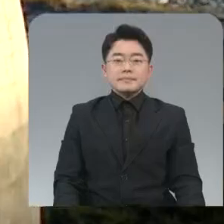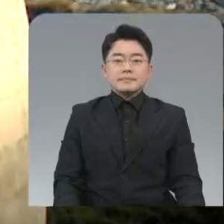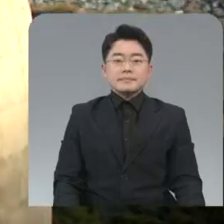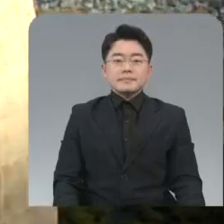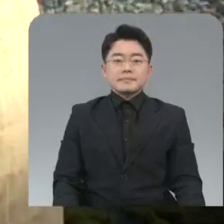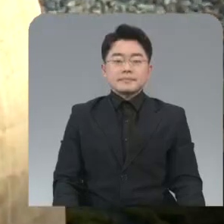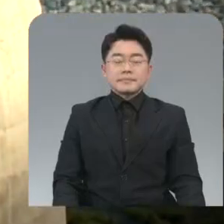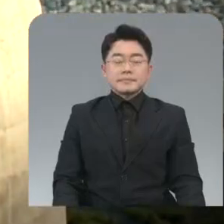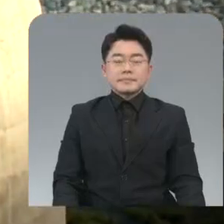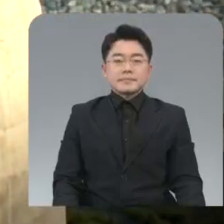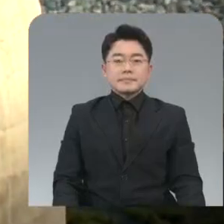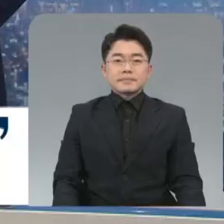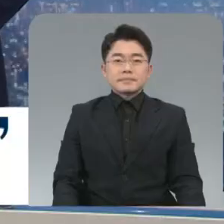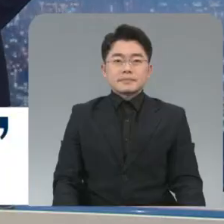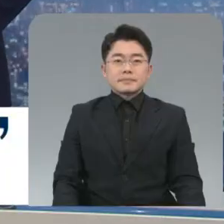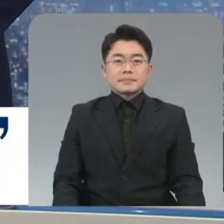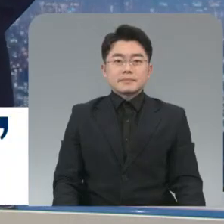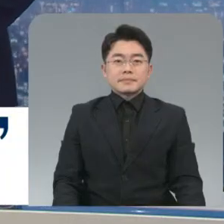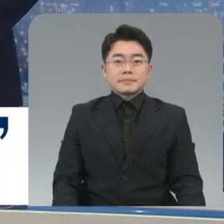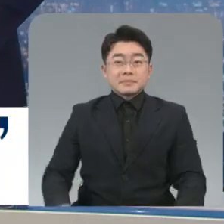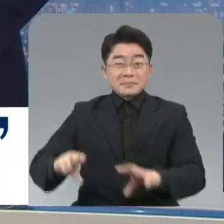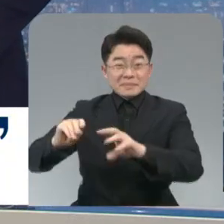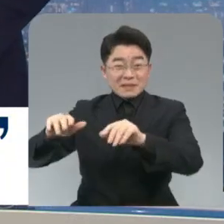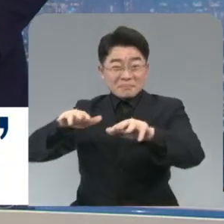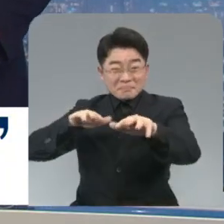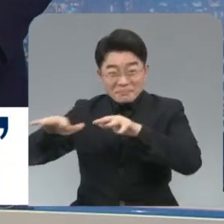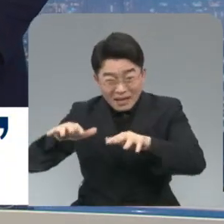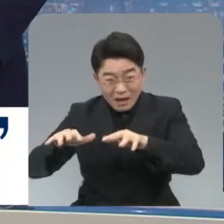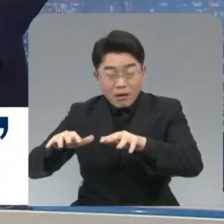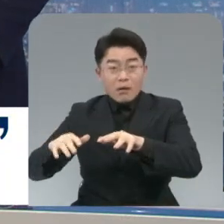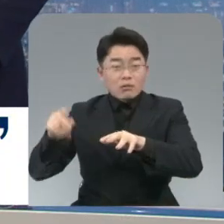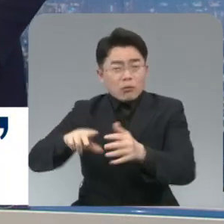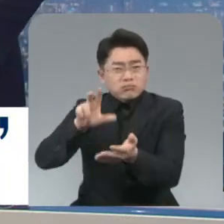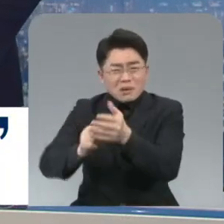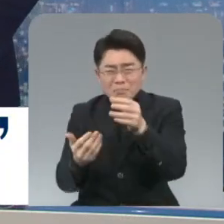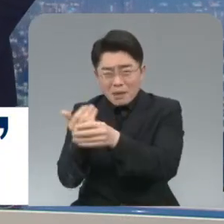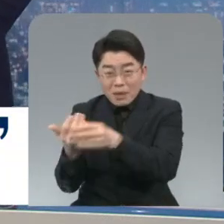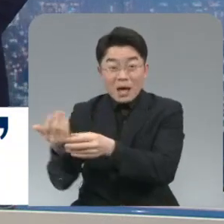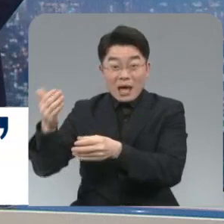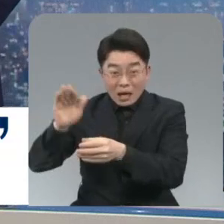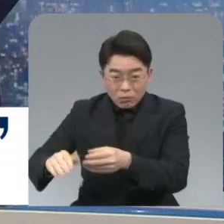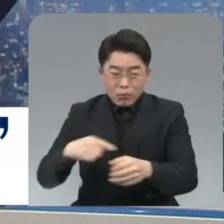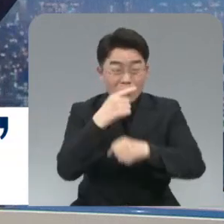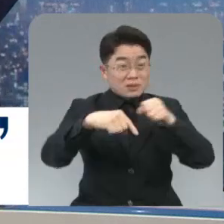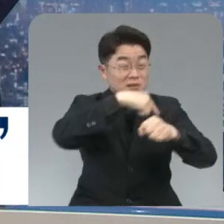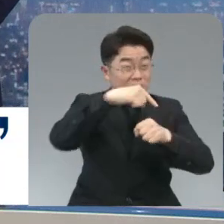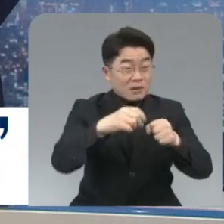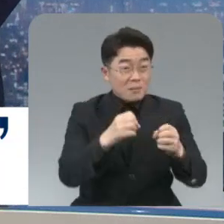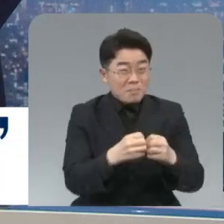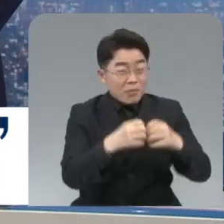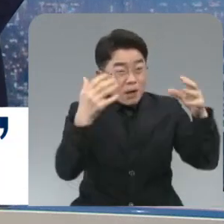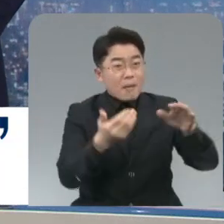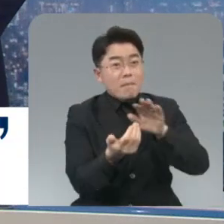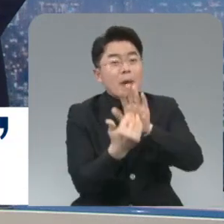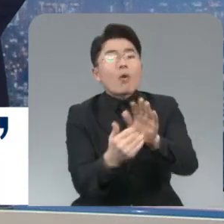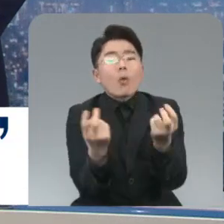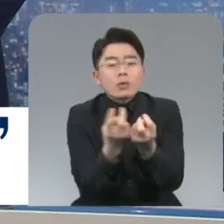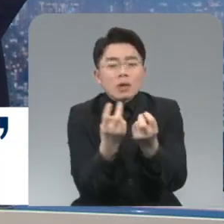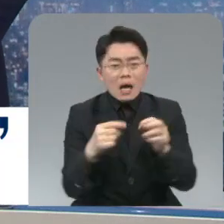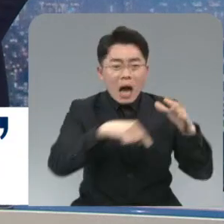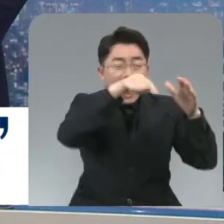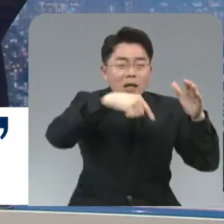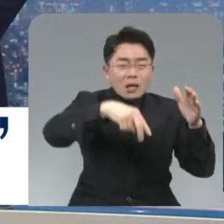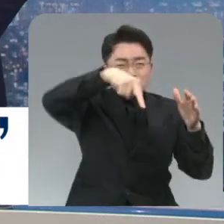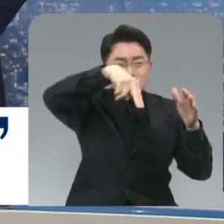뉴스 백인성입니다. 네, 앞서 보셨듯이 지진이나 사고가 났을 때 원전이 폭발하는 걸 막으려면 원자로 안에